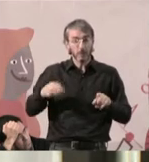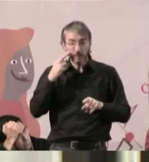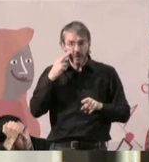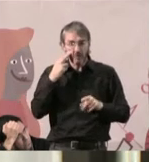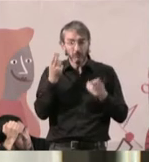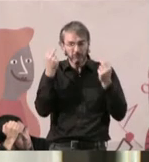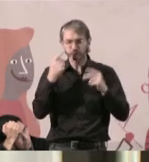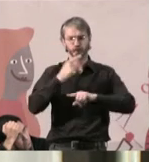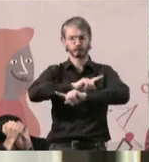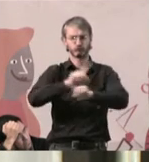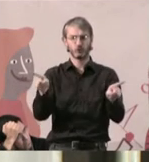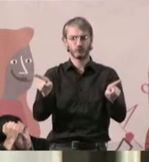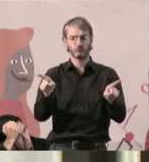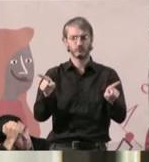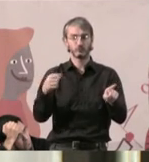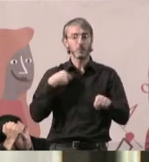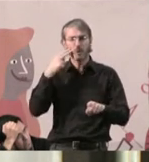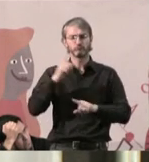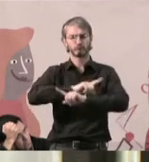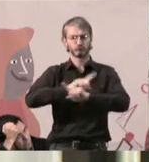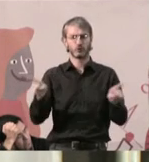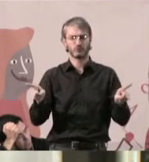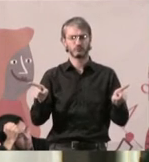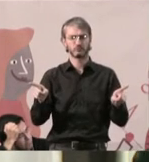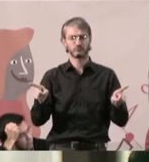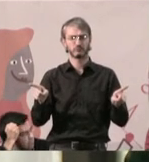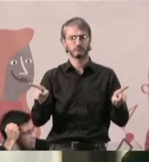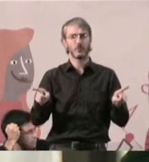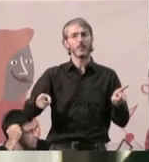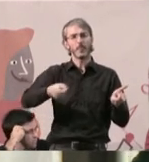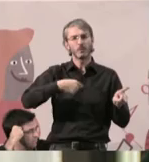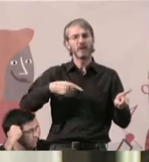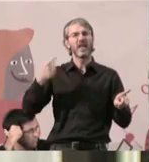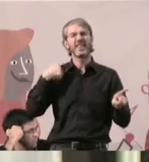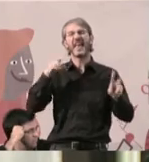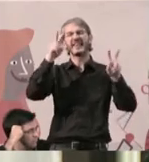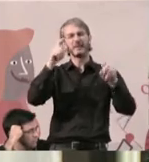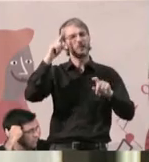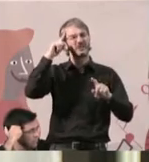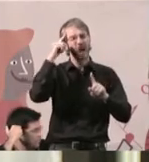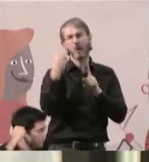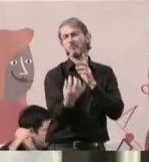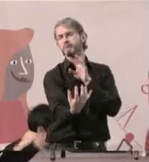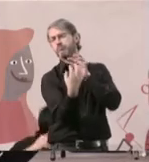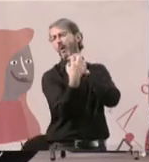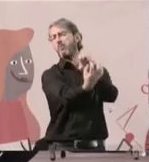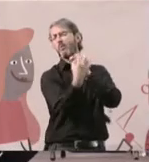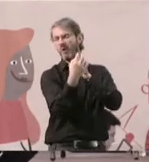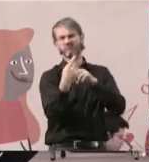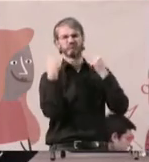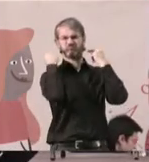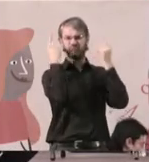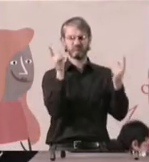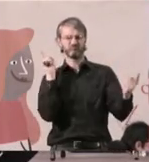por. No ens en fan de por. Vam enfrontar juntes les càrregues policials indiscriminades. Vam